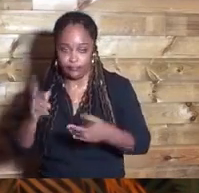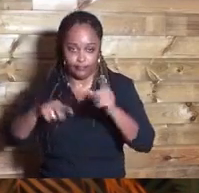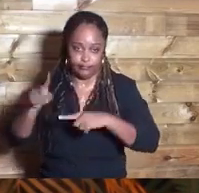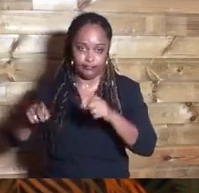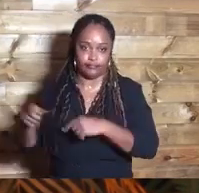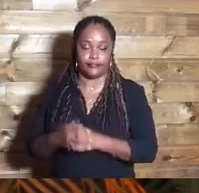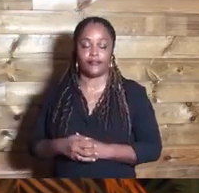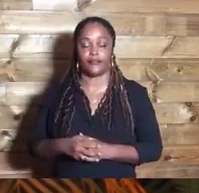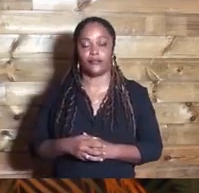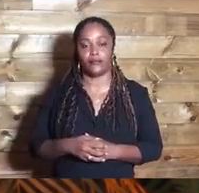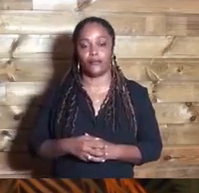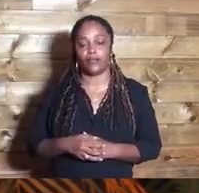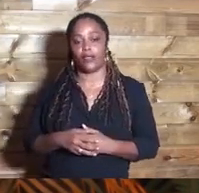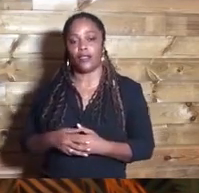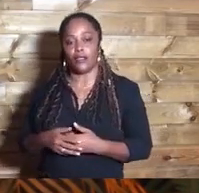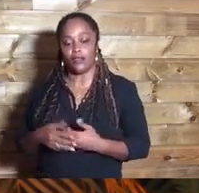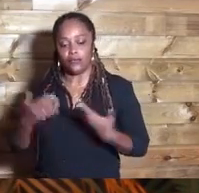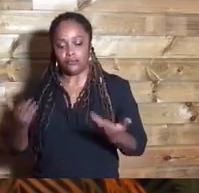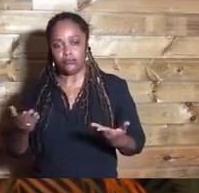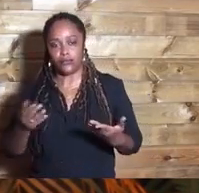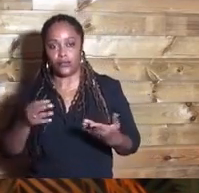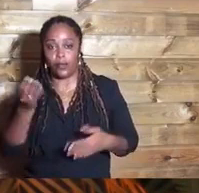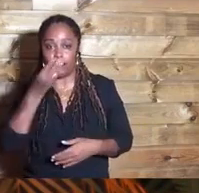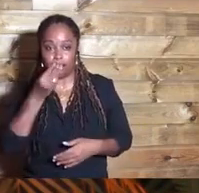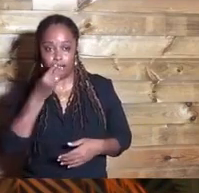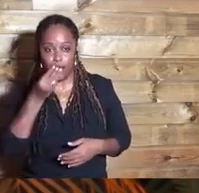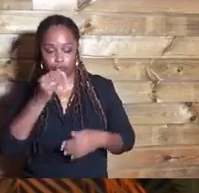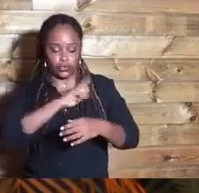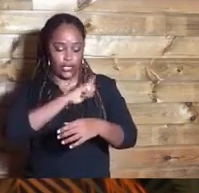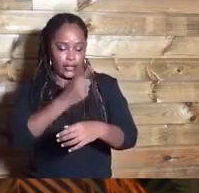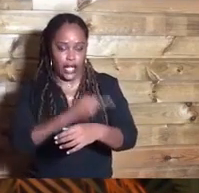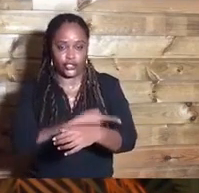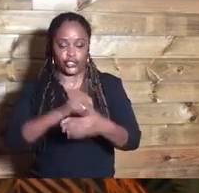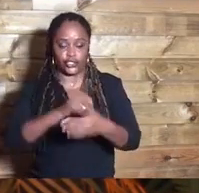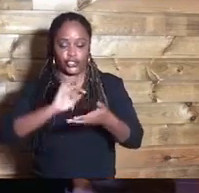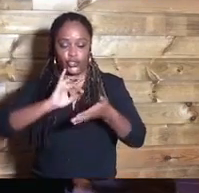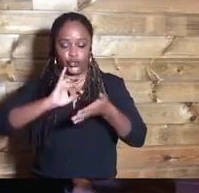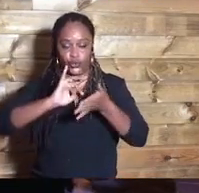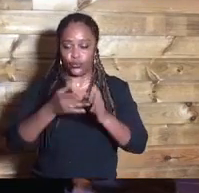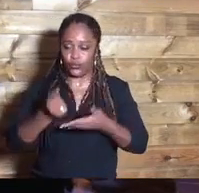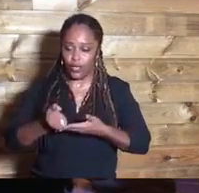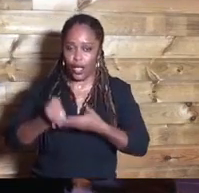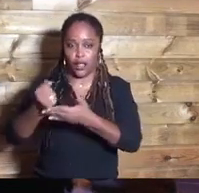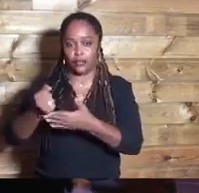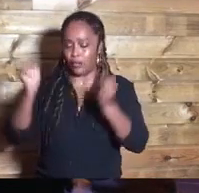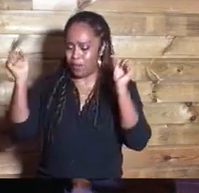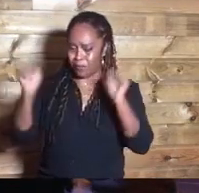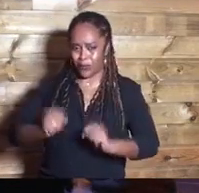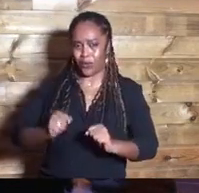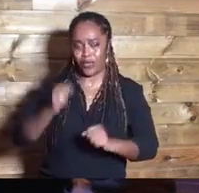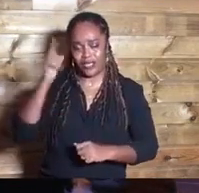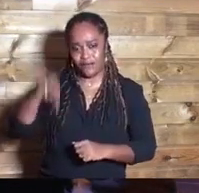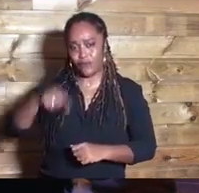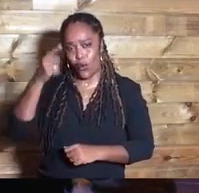la souveraineté alimentaire, évidemment, la souveraineté énergétique. Et nous pouvons le faire en utilisant intelligemment